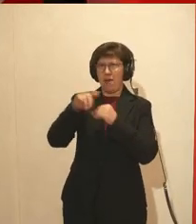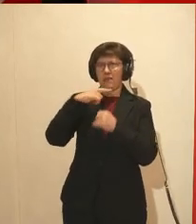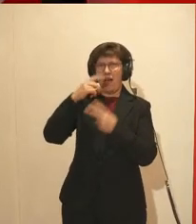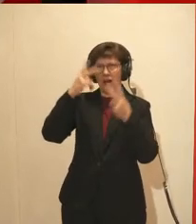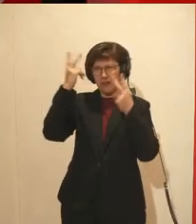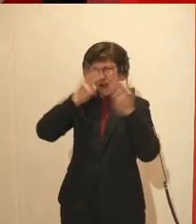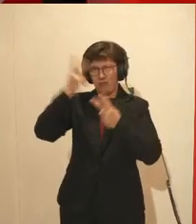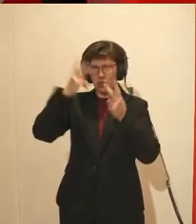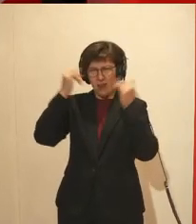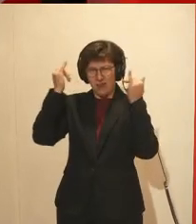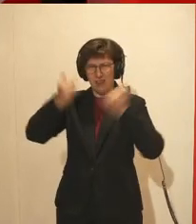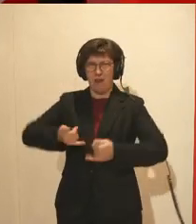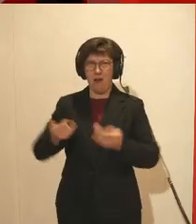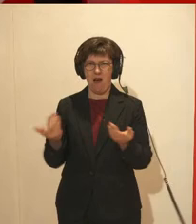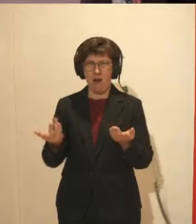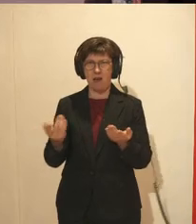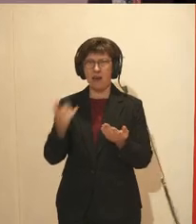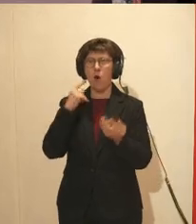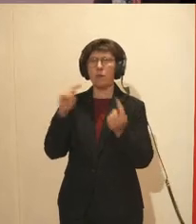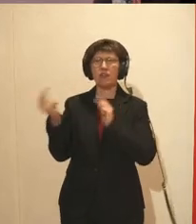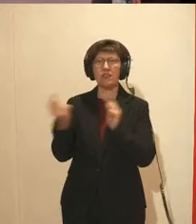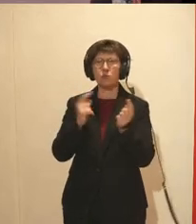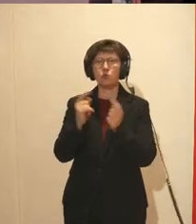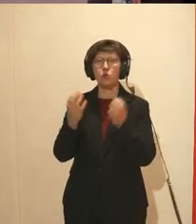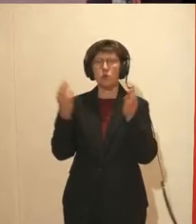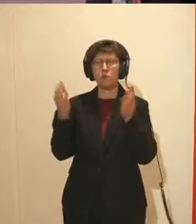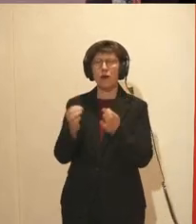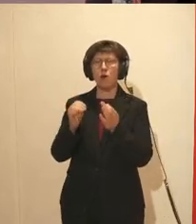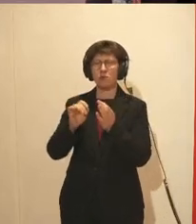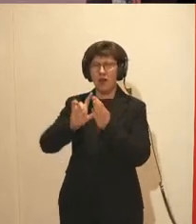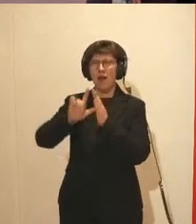ich glaube dass wir eine debatte weil